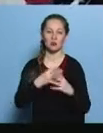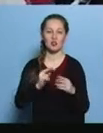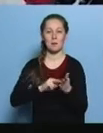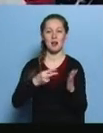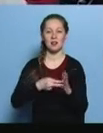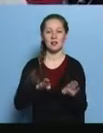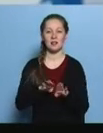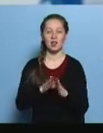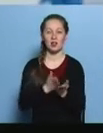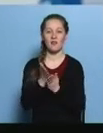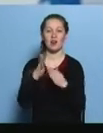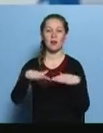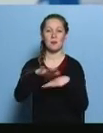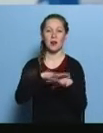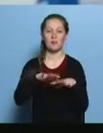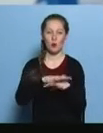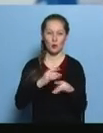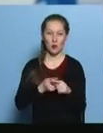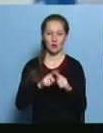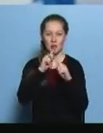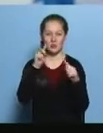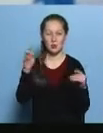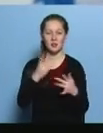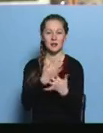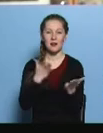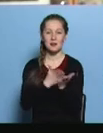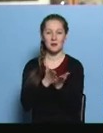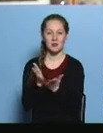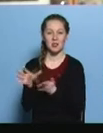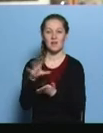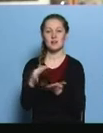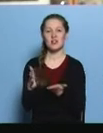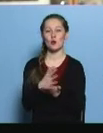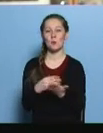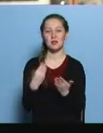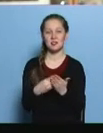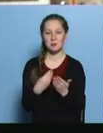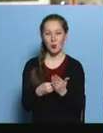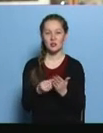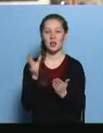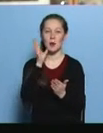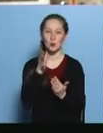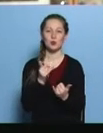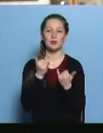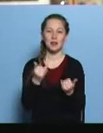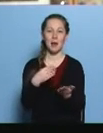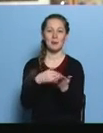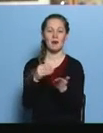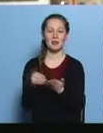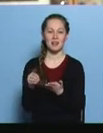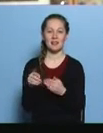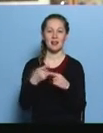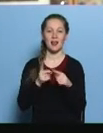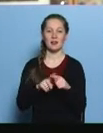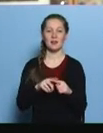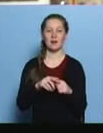выход на интернет-платформы по краудфандингу. Все собранные средства и помощь спонсоров пойдут на приобретение, конечно же,